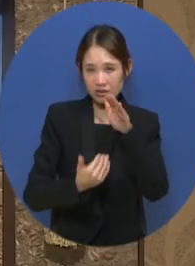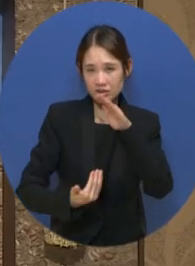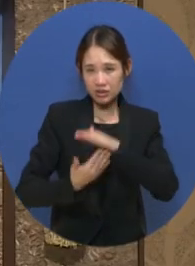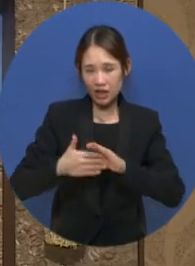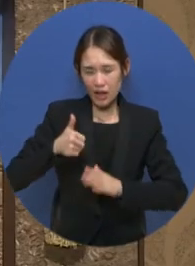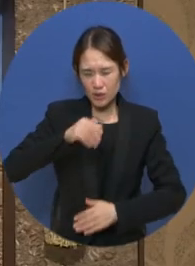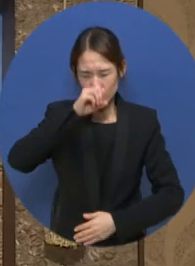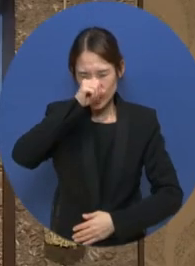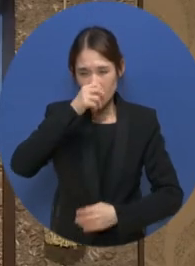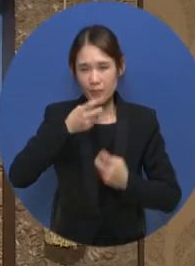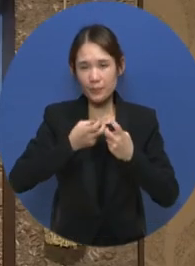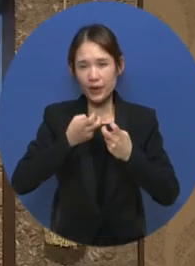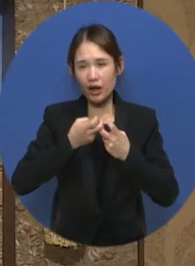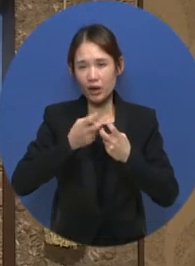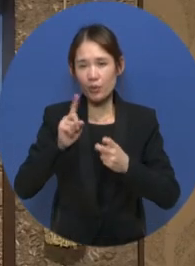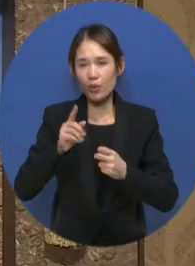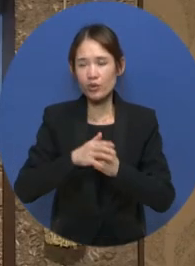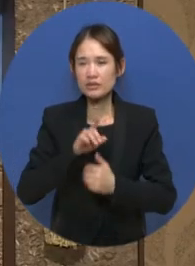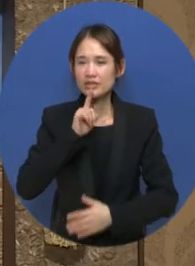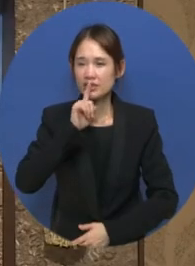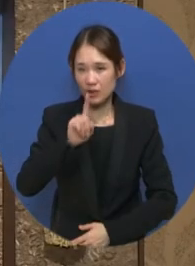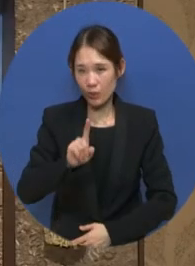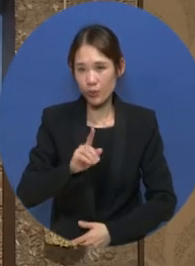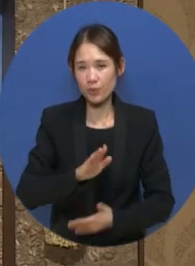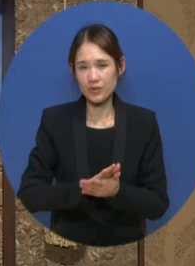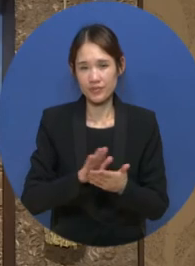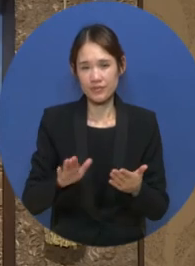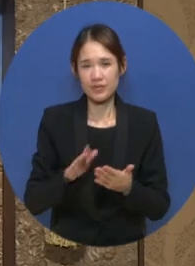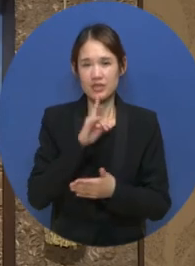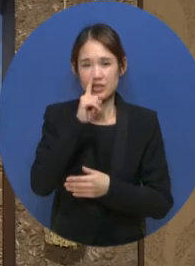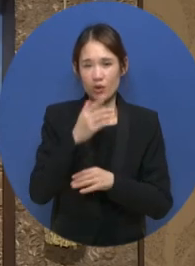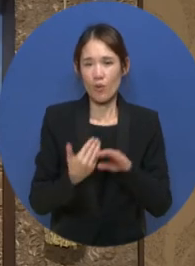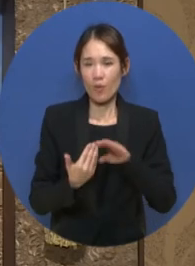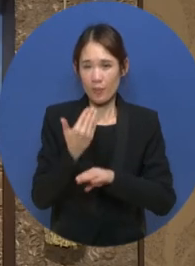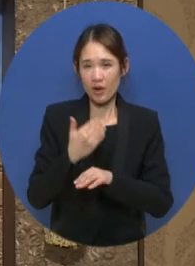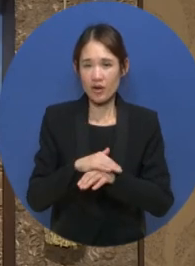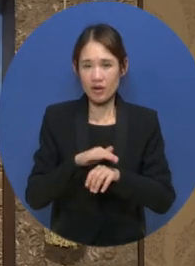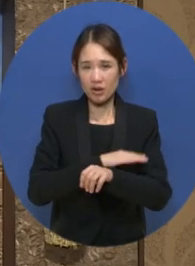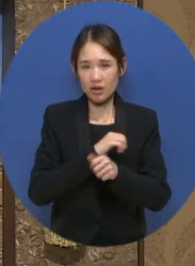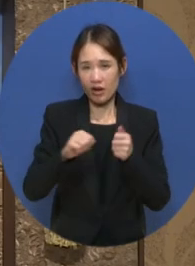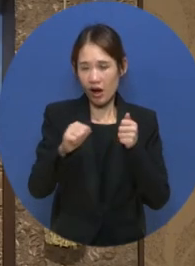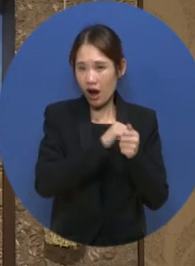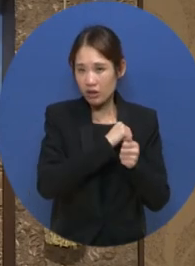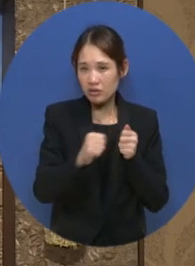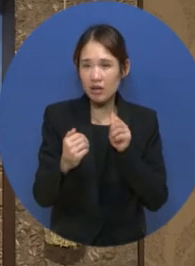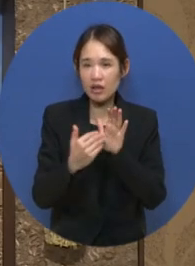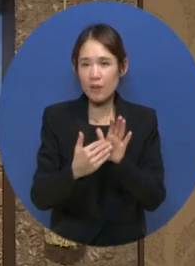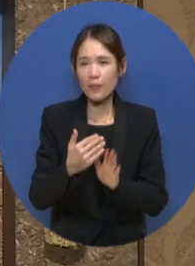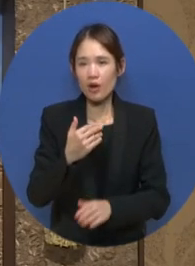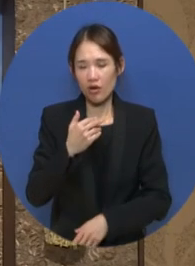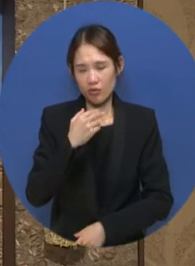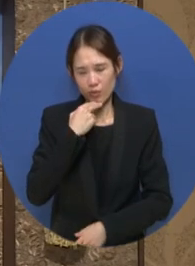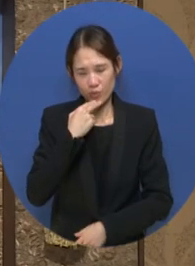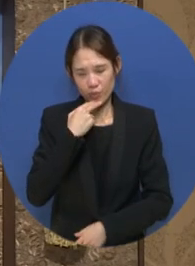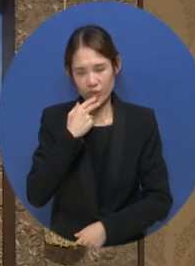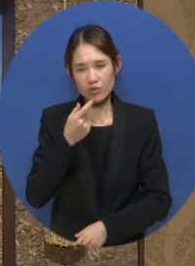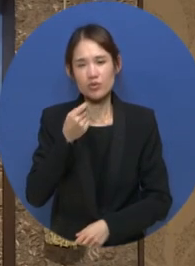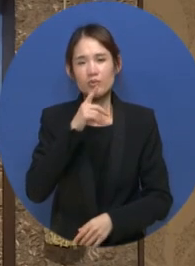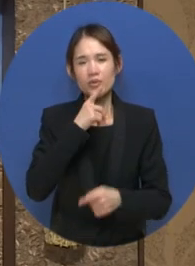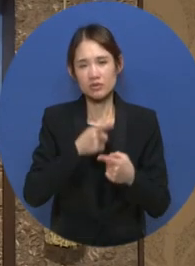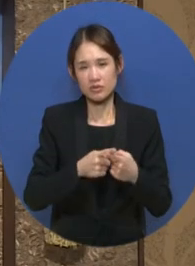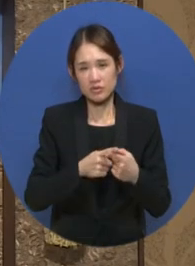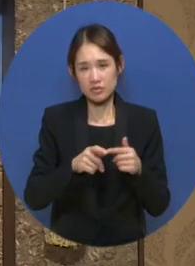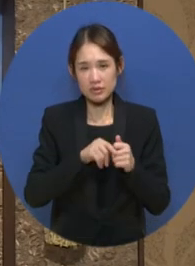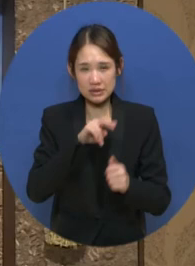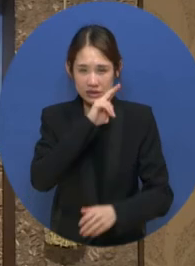최선을 대하는 그 신고입니다 어 신고 이상의 학대 예방 은 사실 없기 때문에 어 장애 확대가